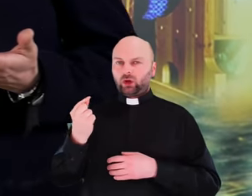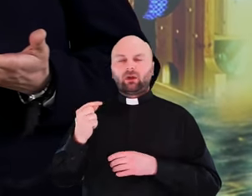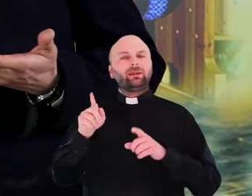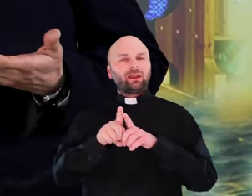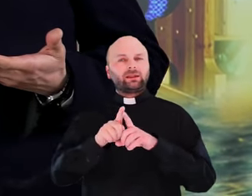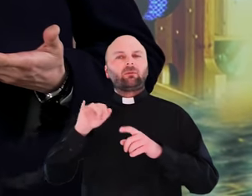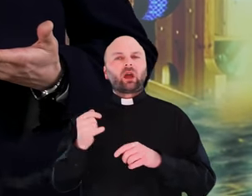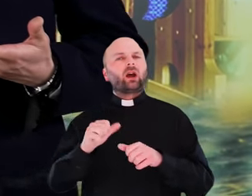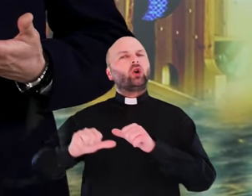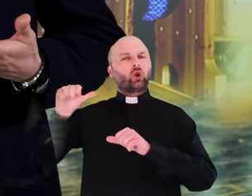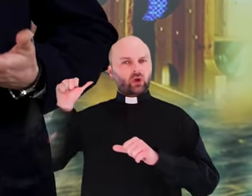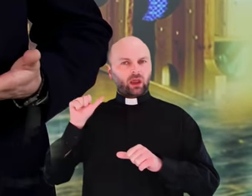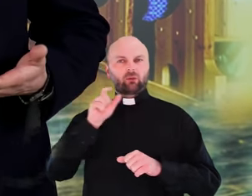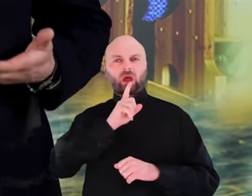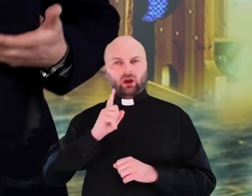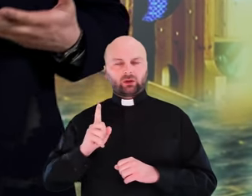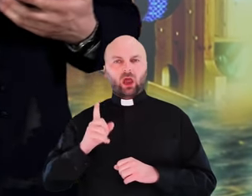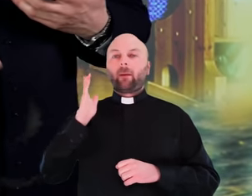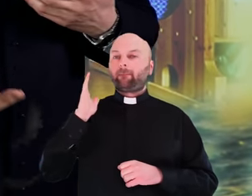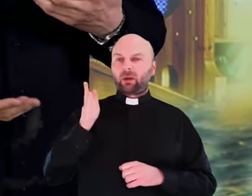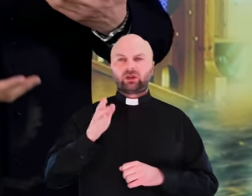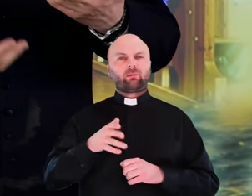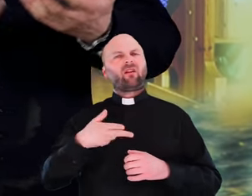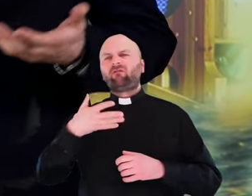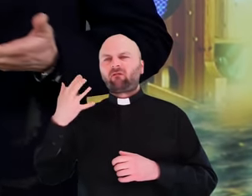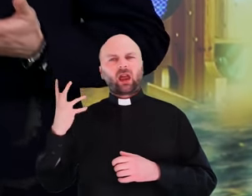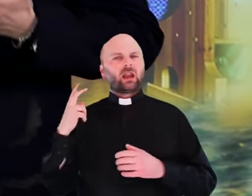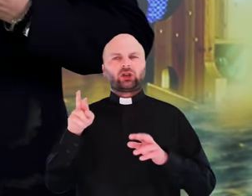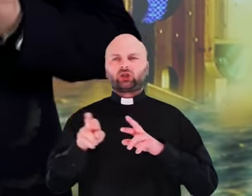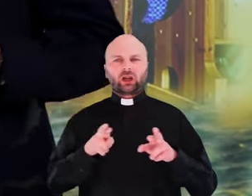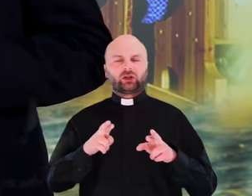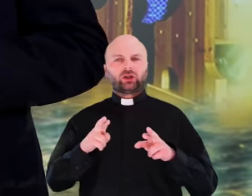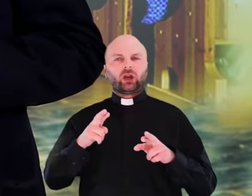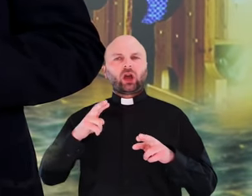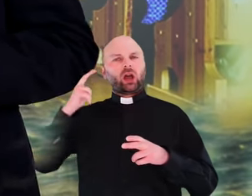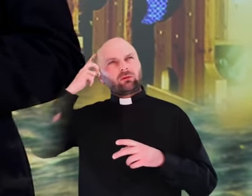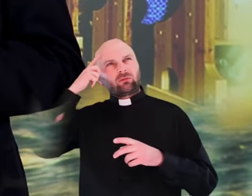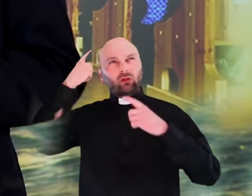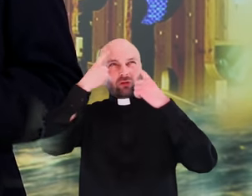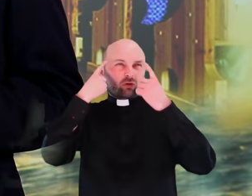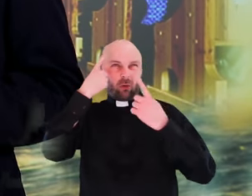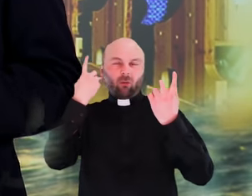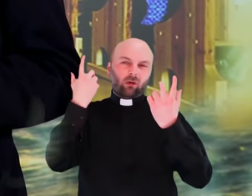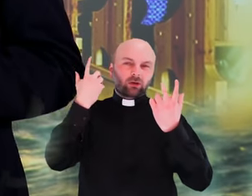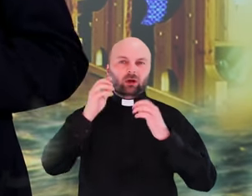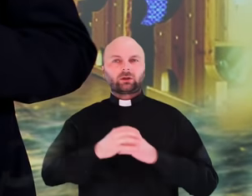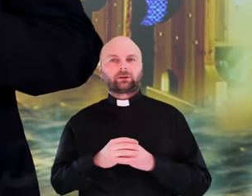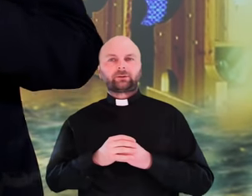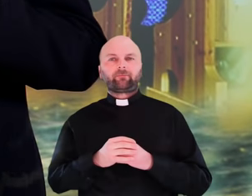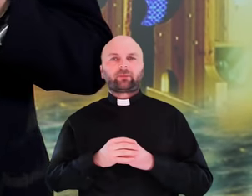poprzednich rekolekcjach. Będziemy wielu rzeczy musieli się domyślać, uczyć się